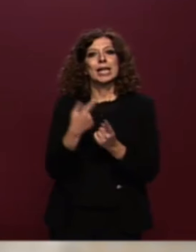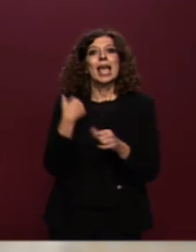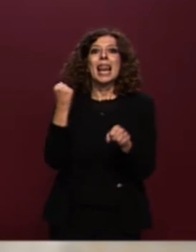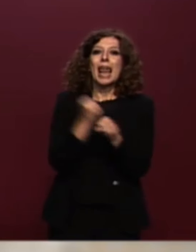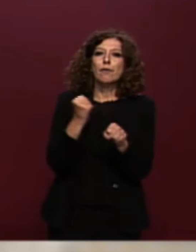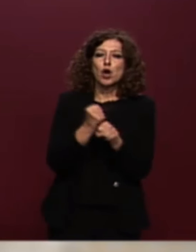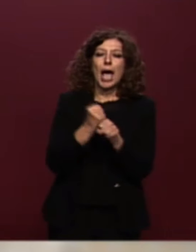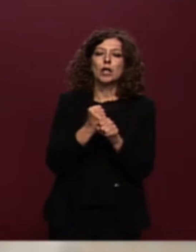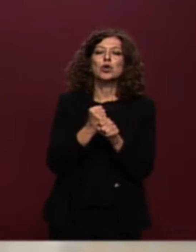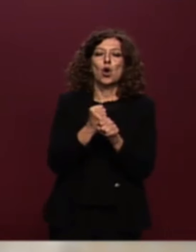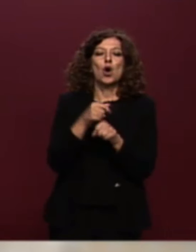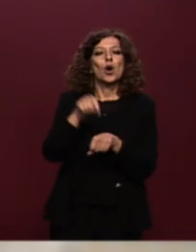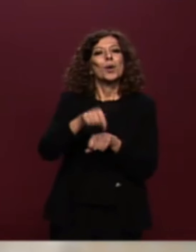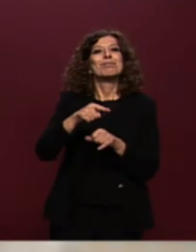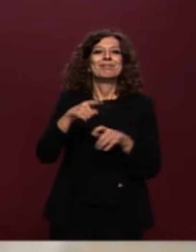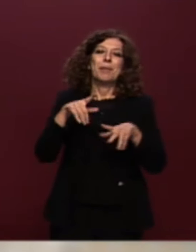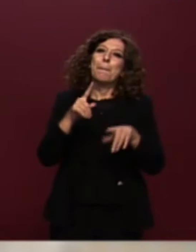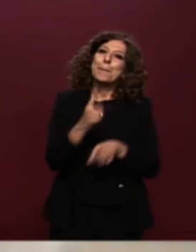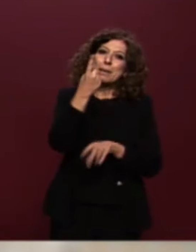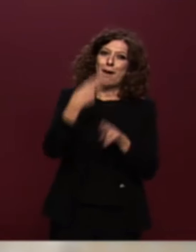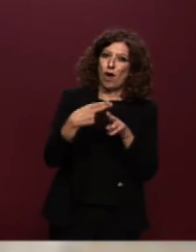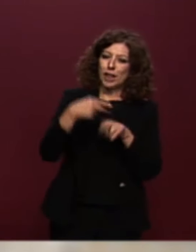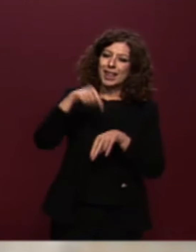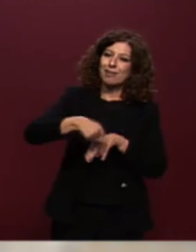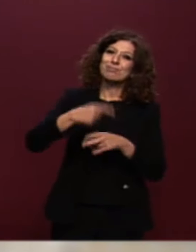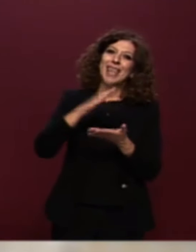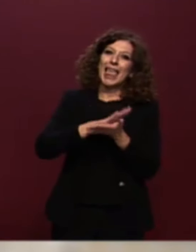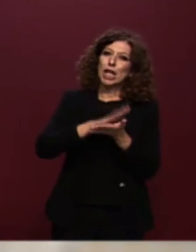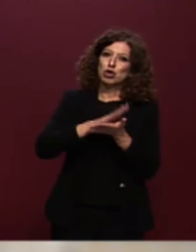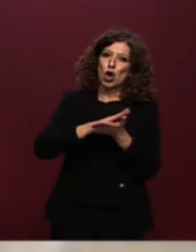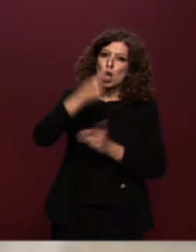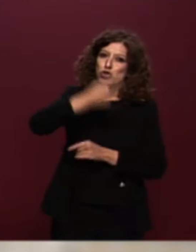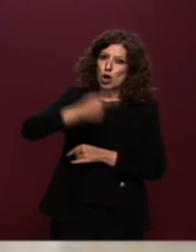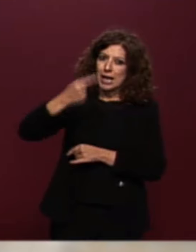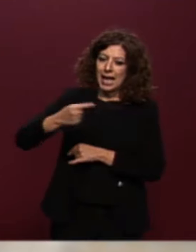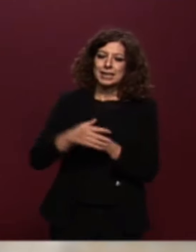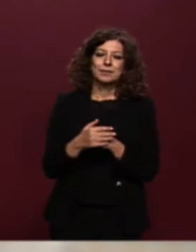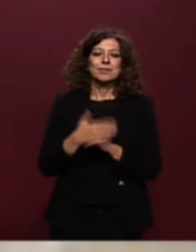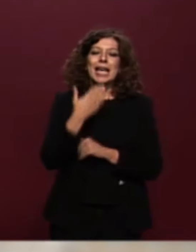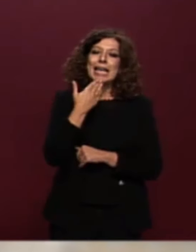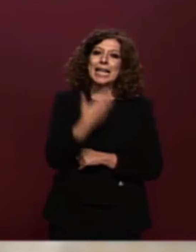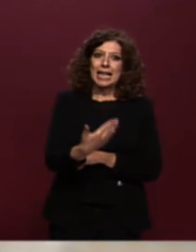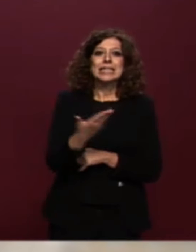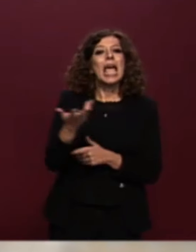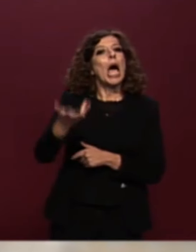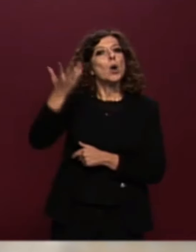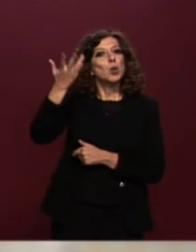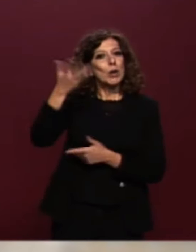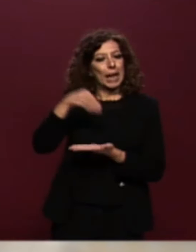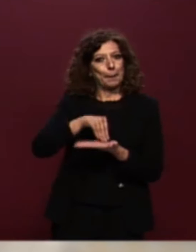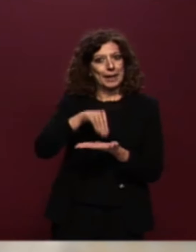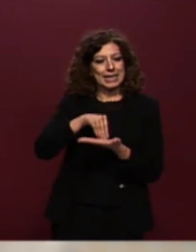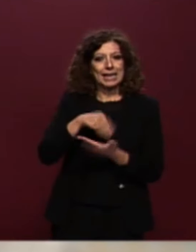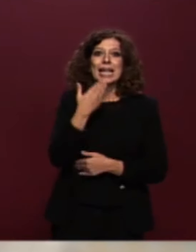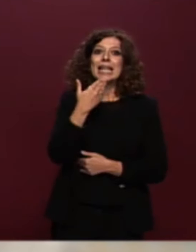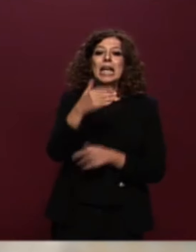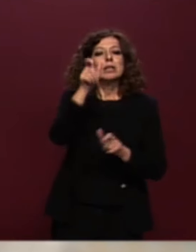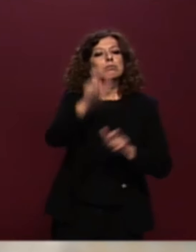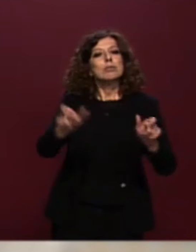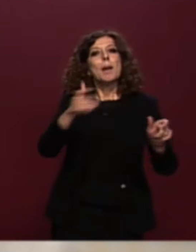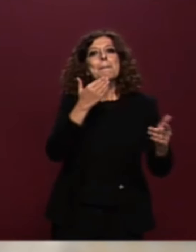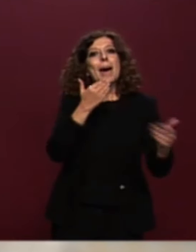prima edizione di queste giornate. Grazie davvero. Grazie a tutte le autorità presenti, ai parlamentari,